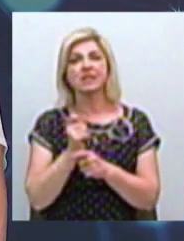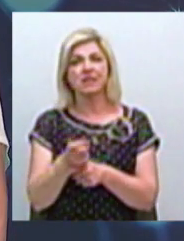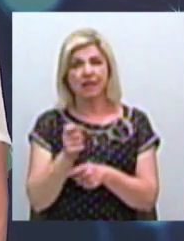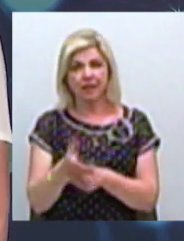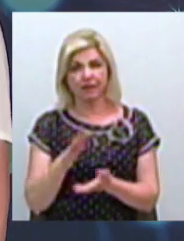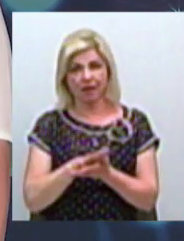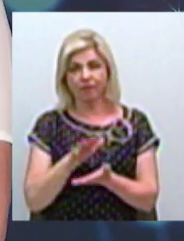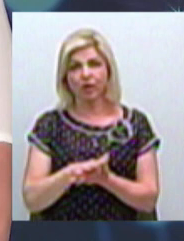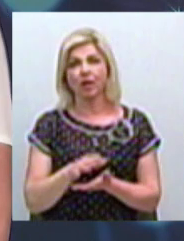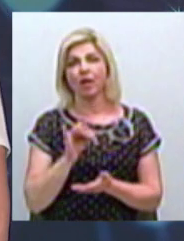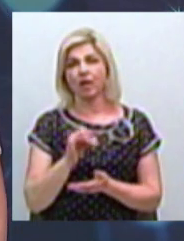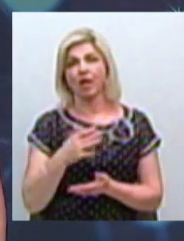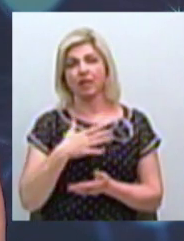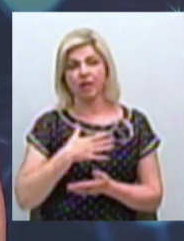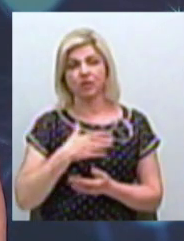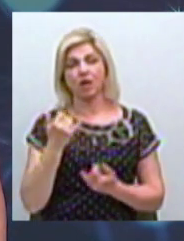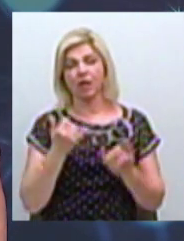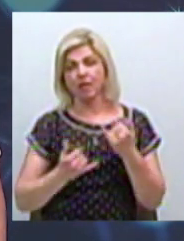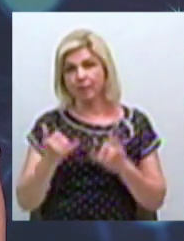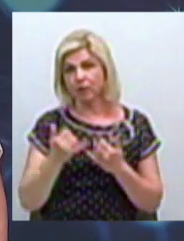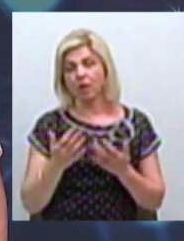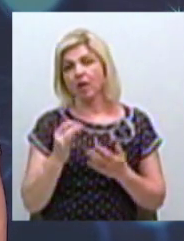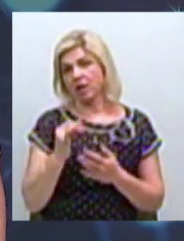да, доволі таке велике, і